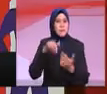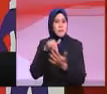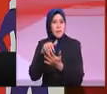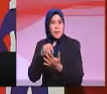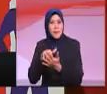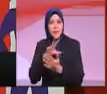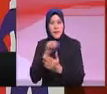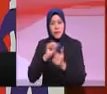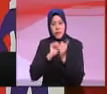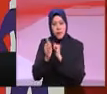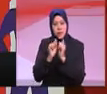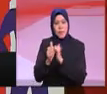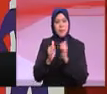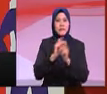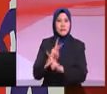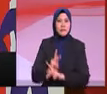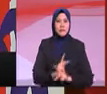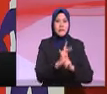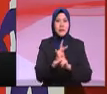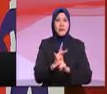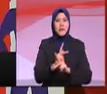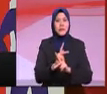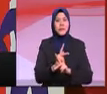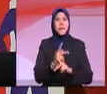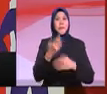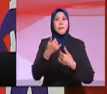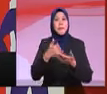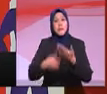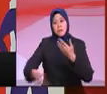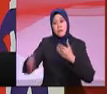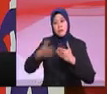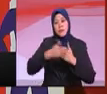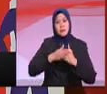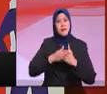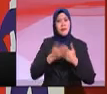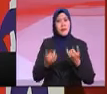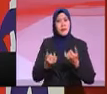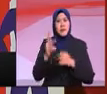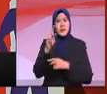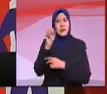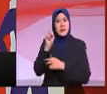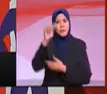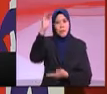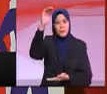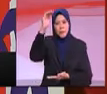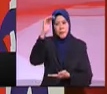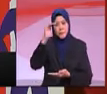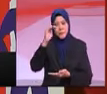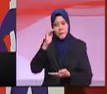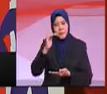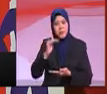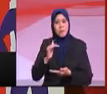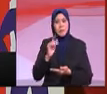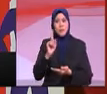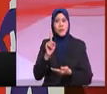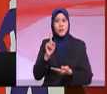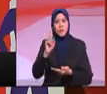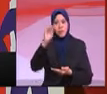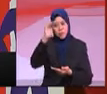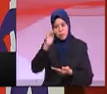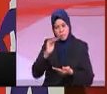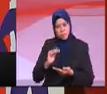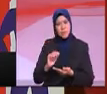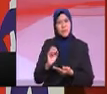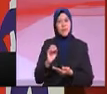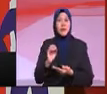juga sektor sukan. Dan kita lepas tu kita beralih sebab kes makin menurun pada 2 digit dan 1 digit, dan ada